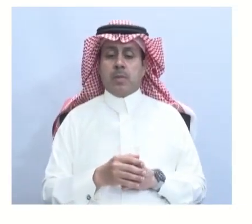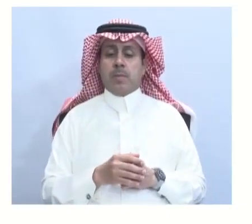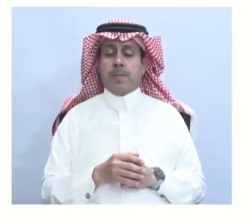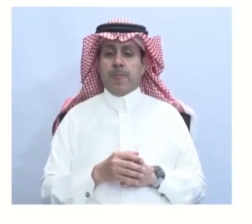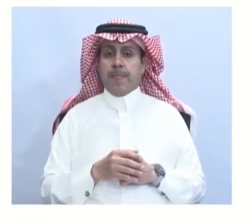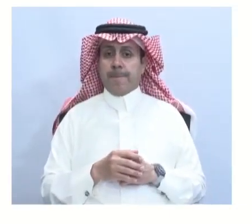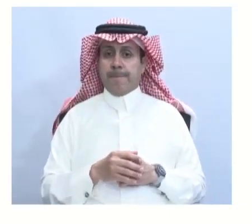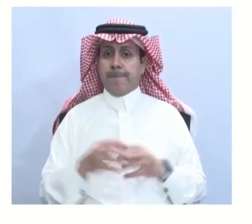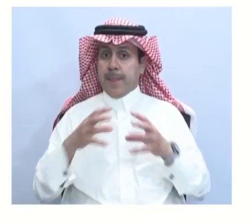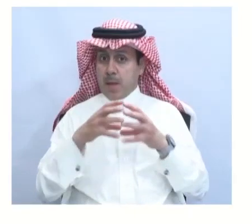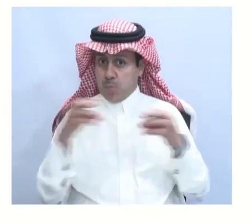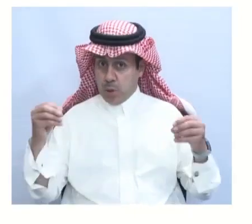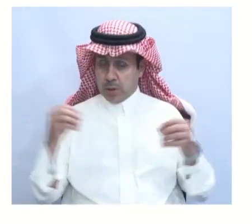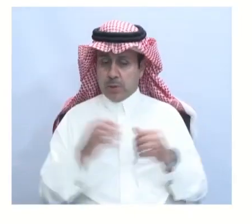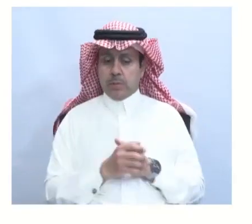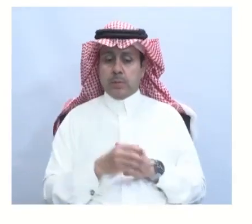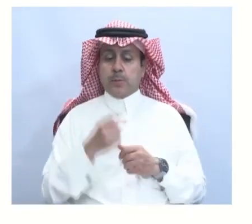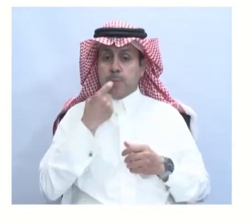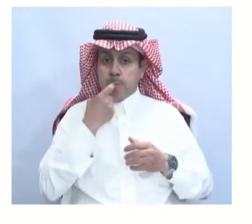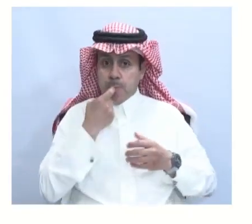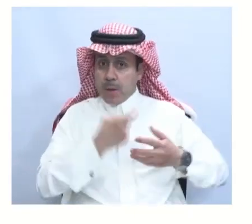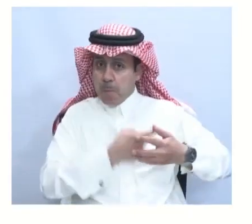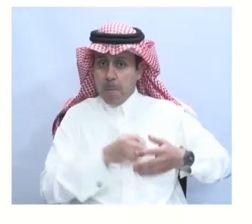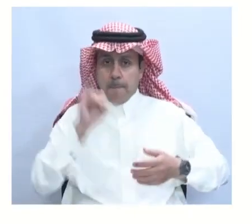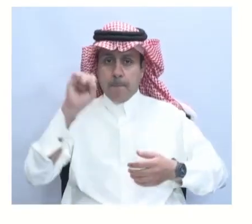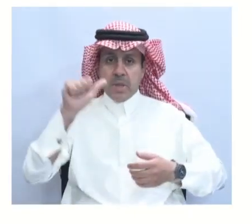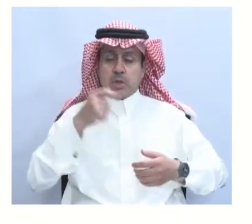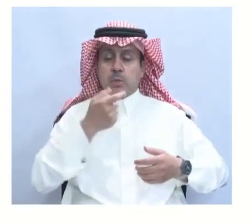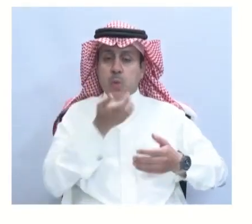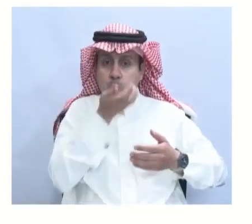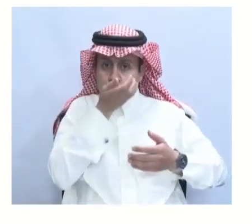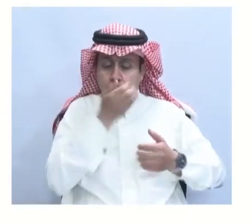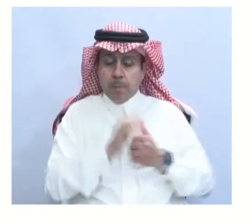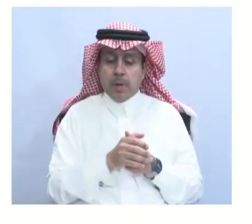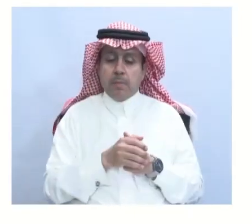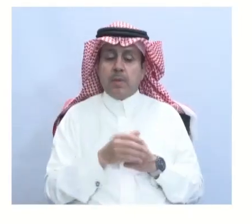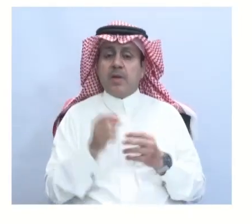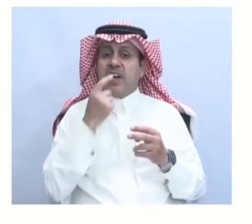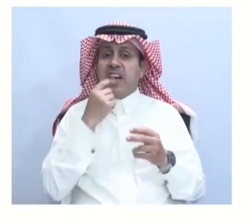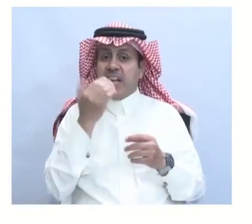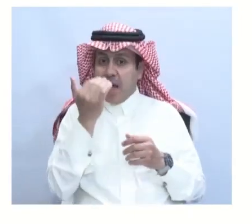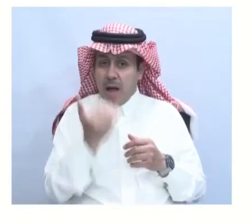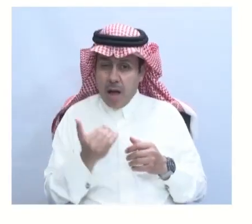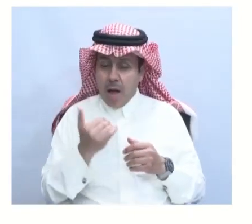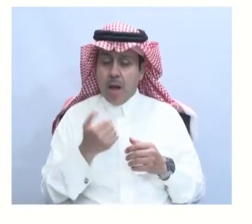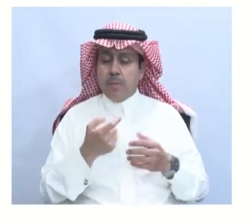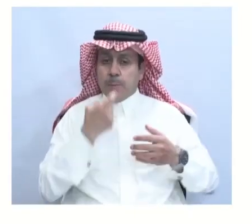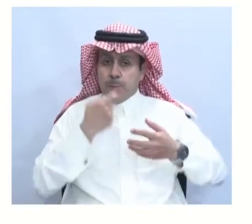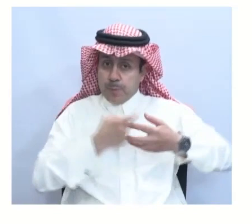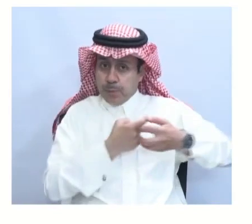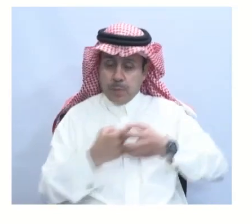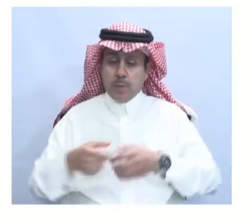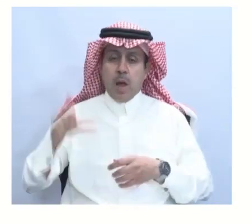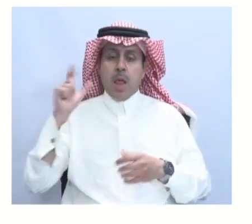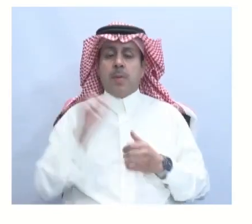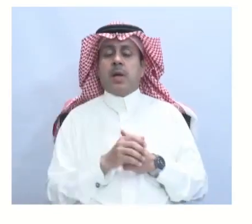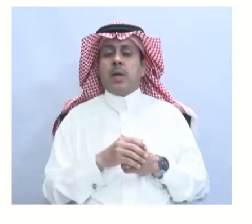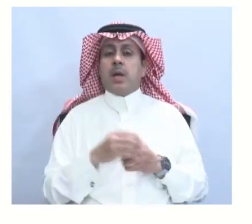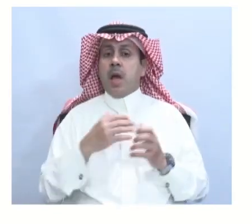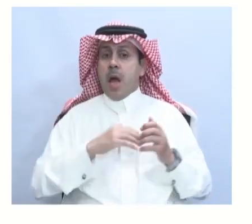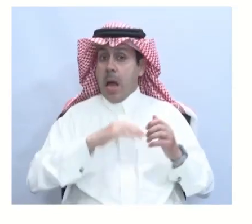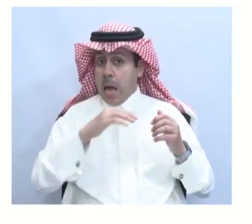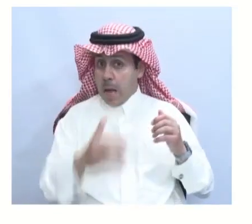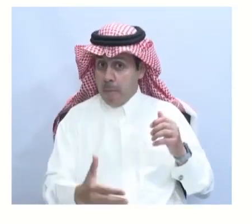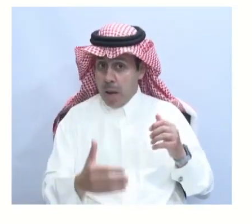تعالى المراد هو مص او شرب من دون حولين لبنا نتج عن حمل